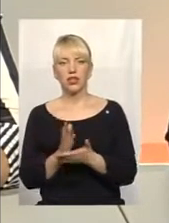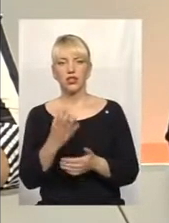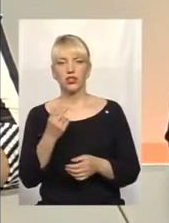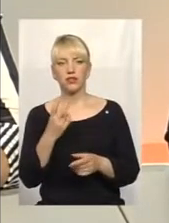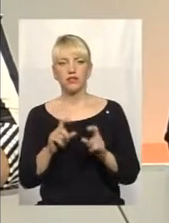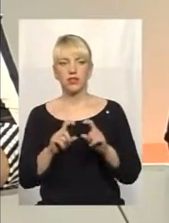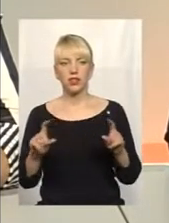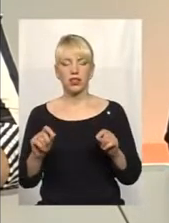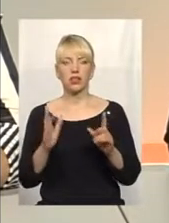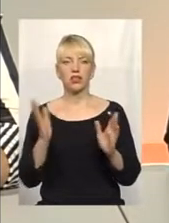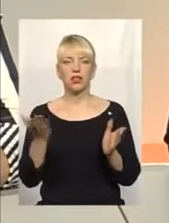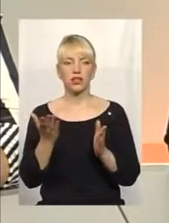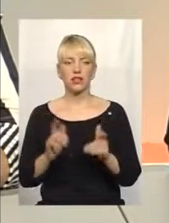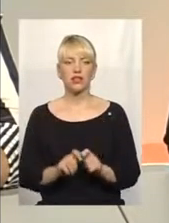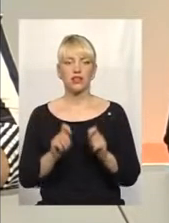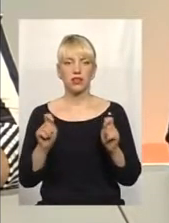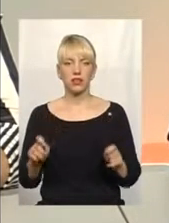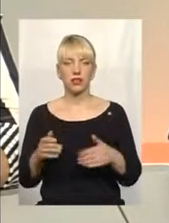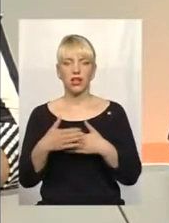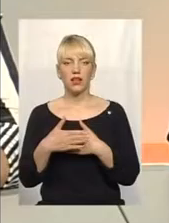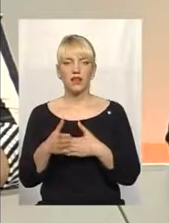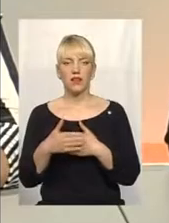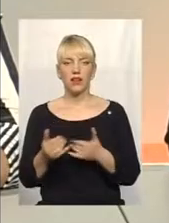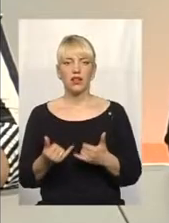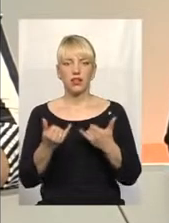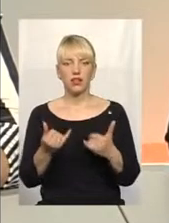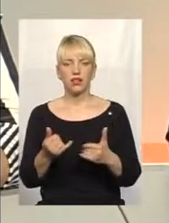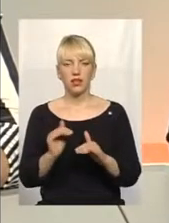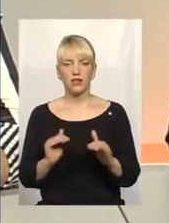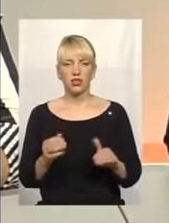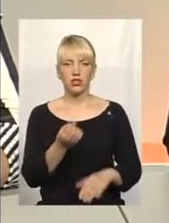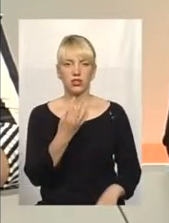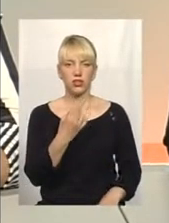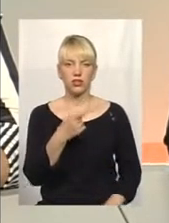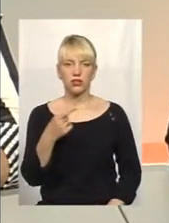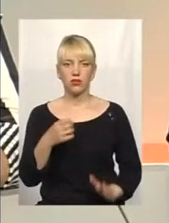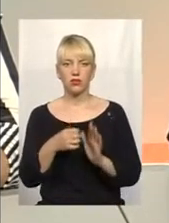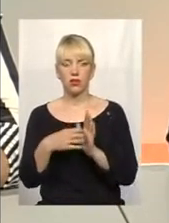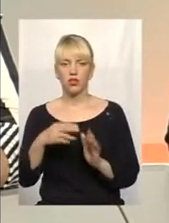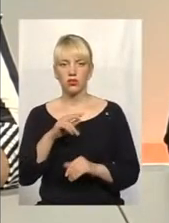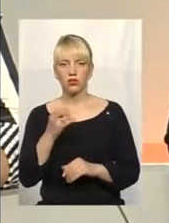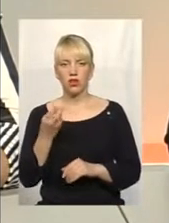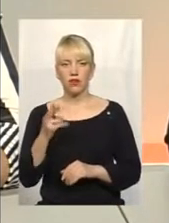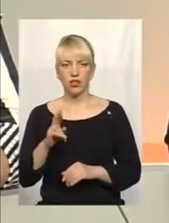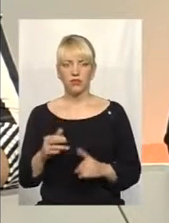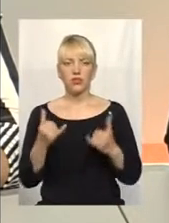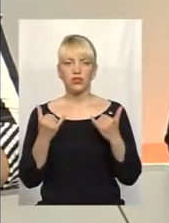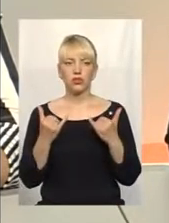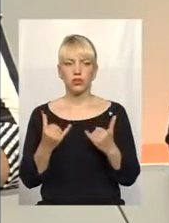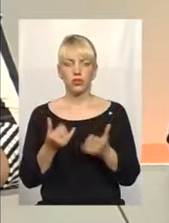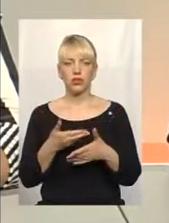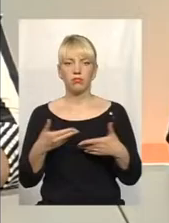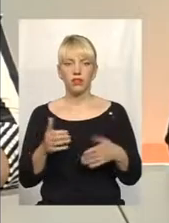які відкриють двері для дітлахів 14-15 червня. Сьогодні, власне,